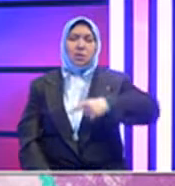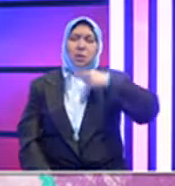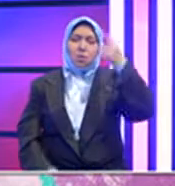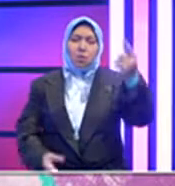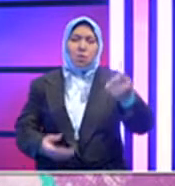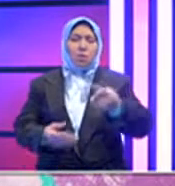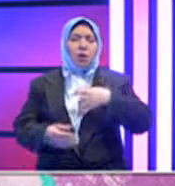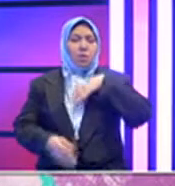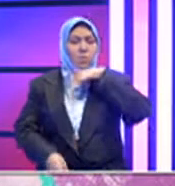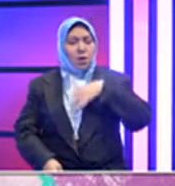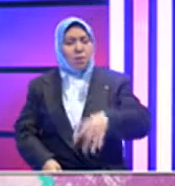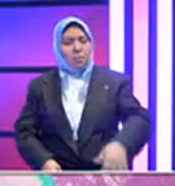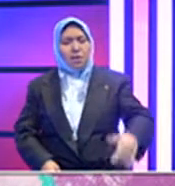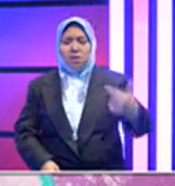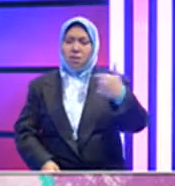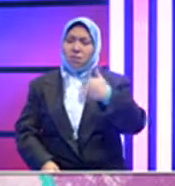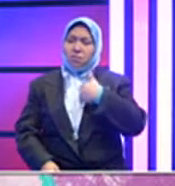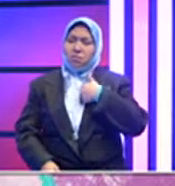ingin nama